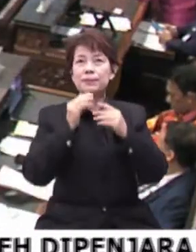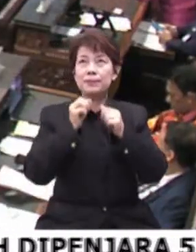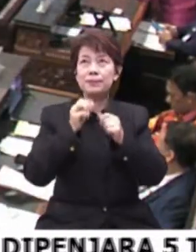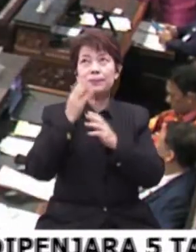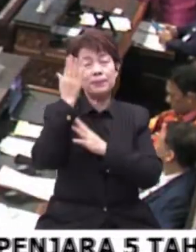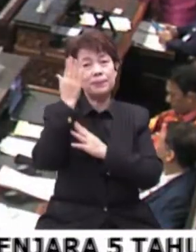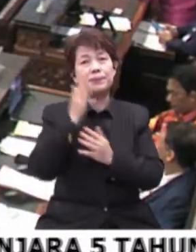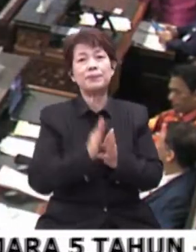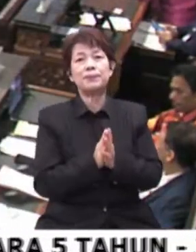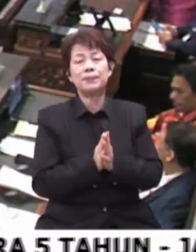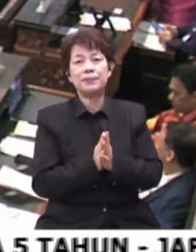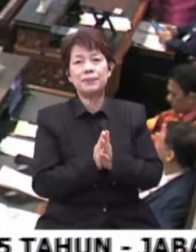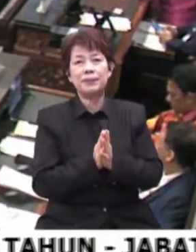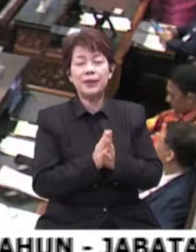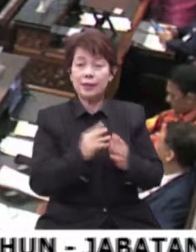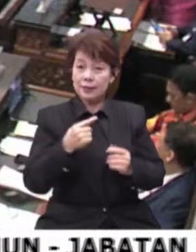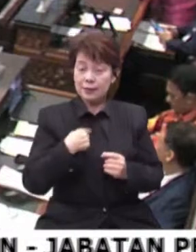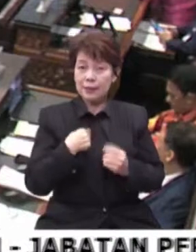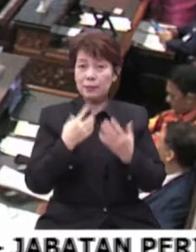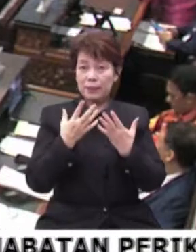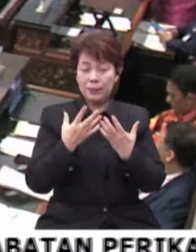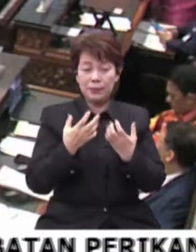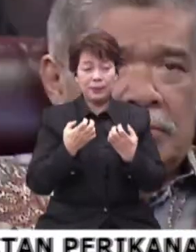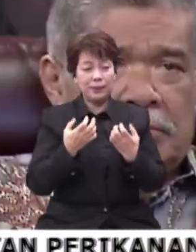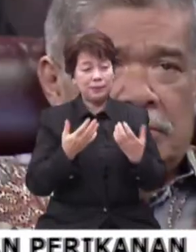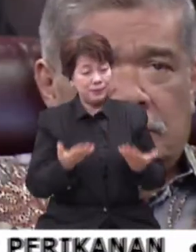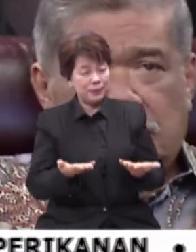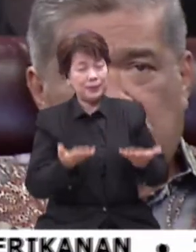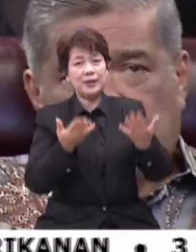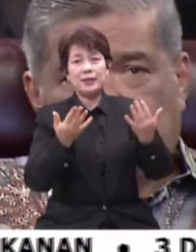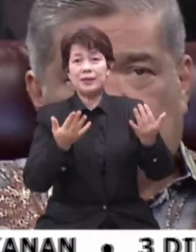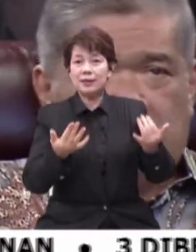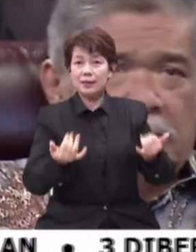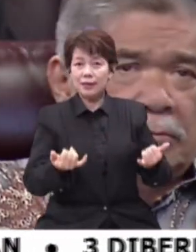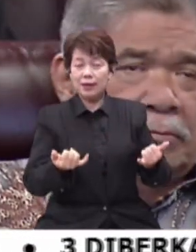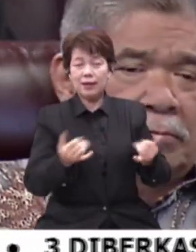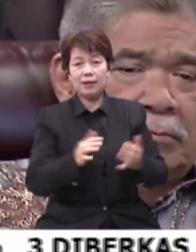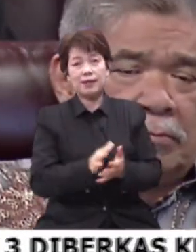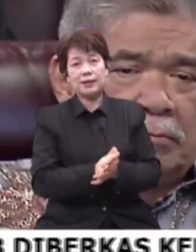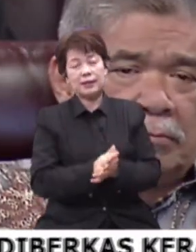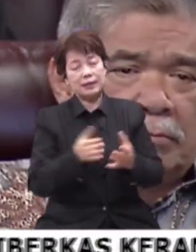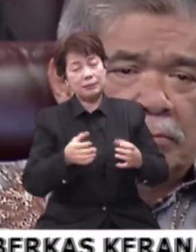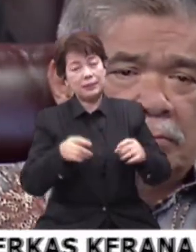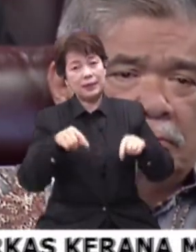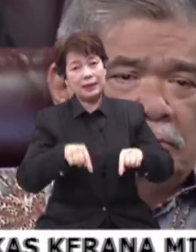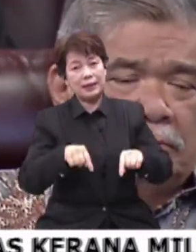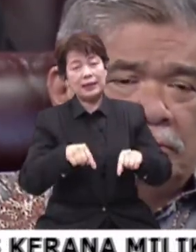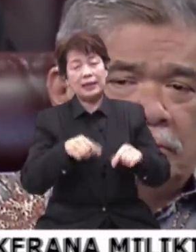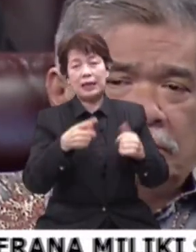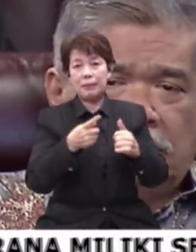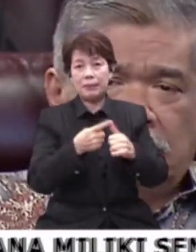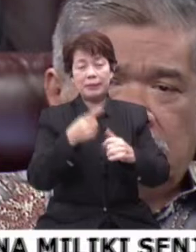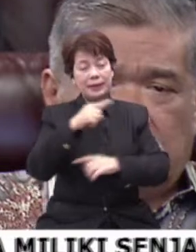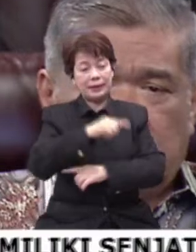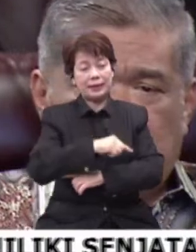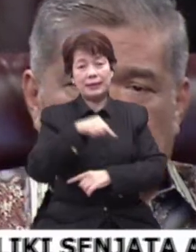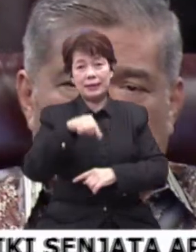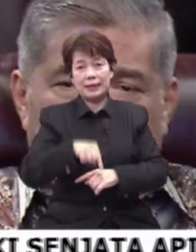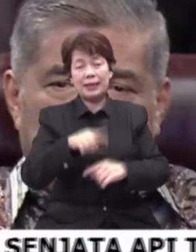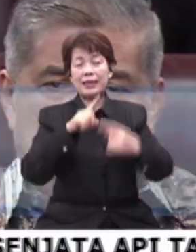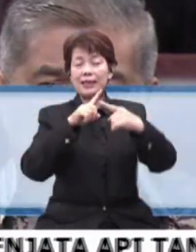kasih saya ingin mengambil kesempatan pada hari pertama saya jadi Dewa negara ini dengan mengucapkan